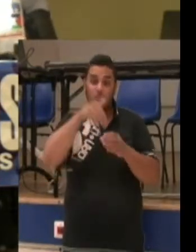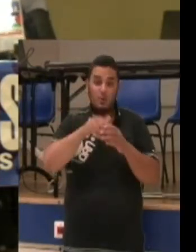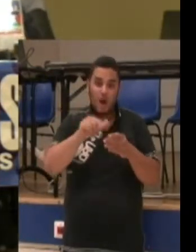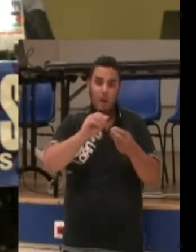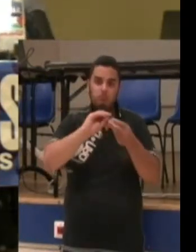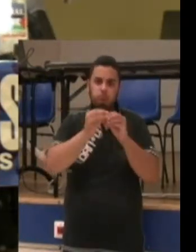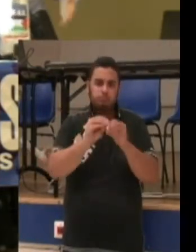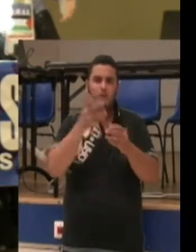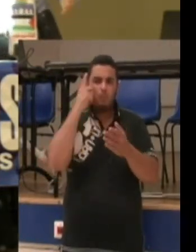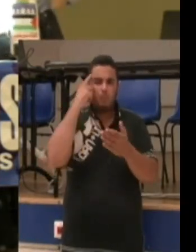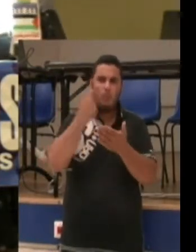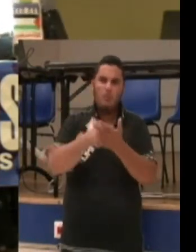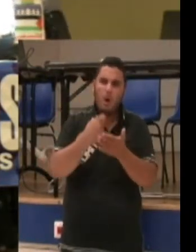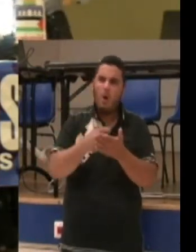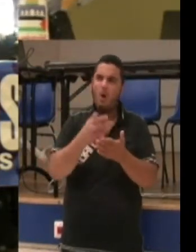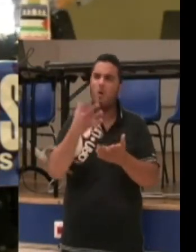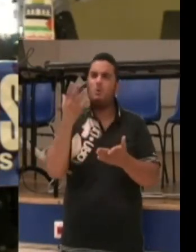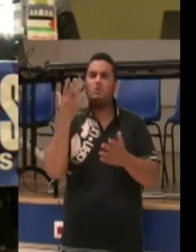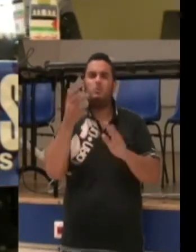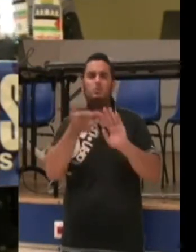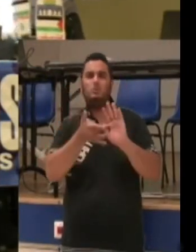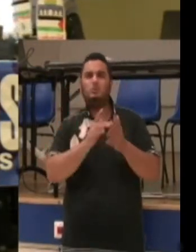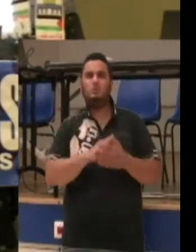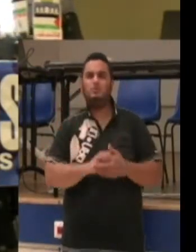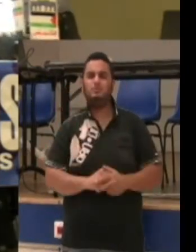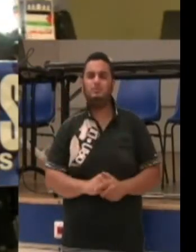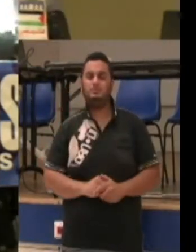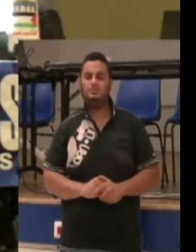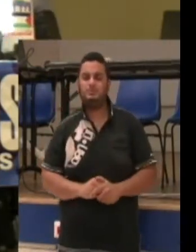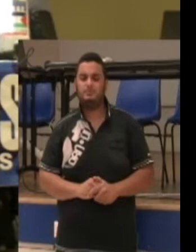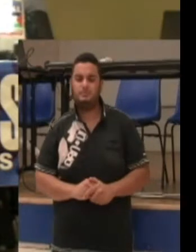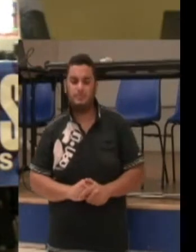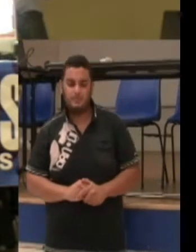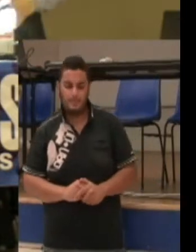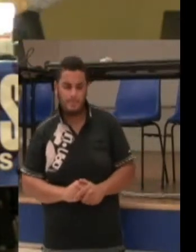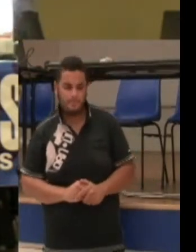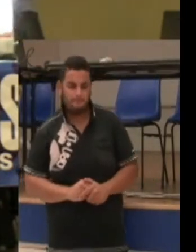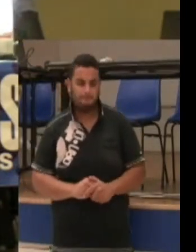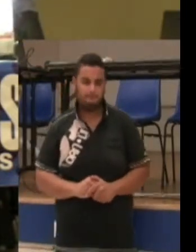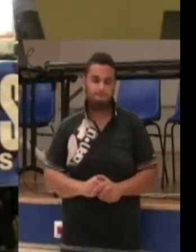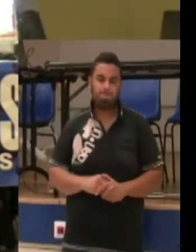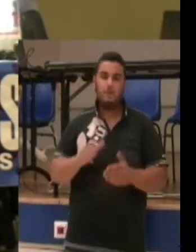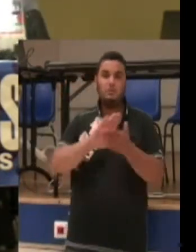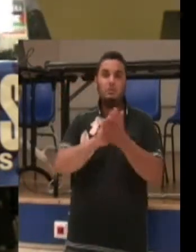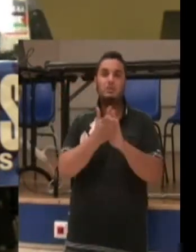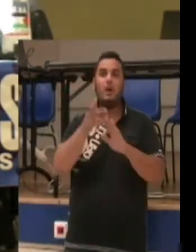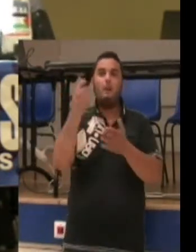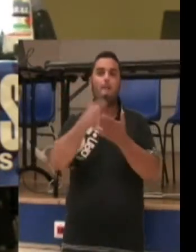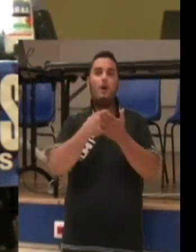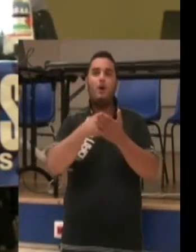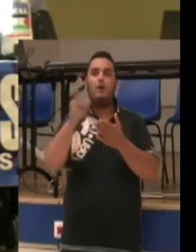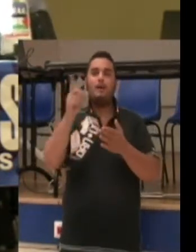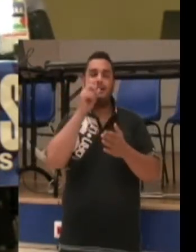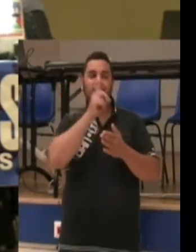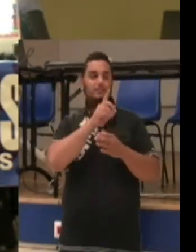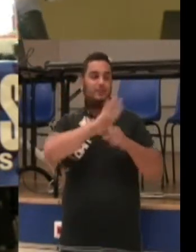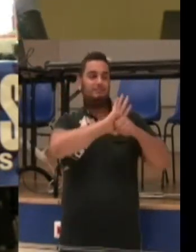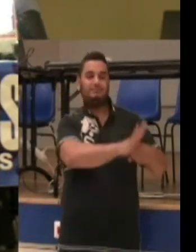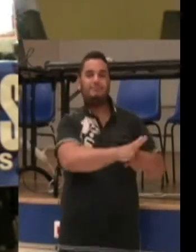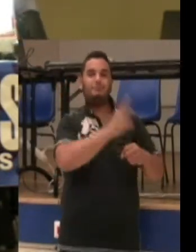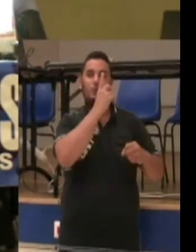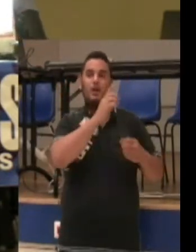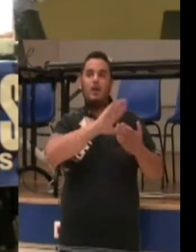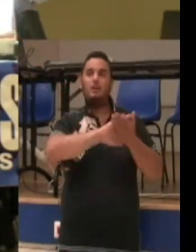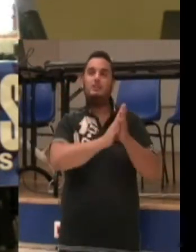banques, et surtout les banques, sont en train de créer des difficultés à l'association, à toute action en